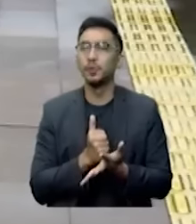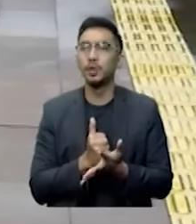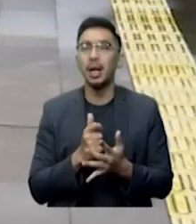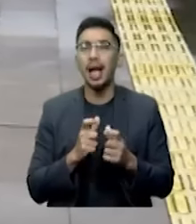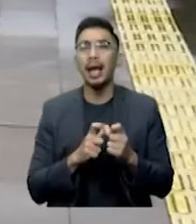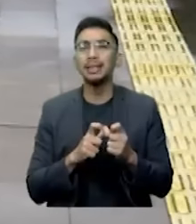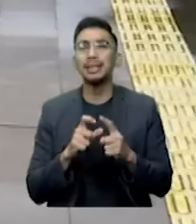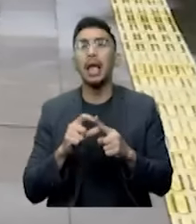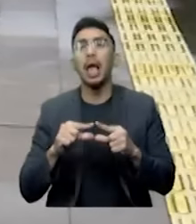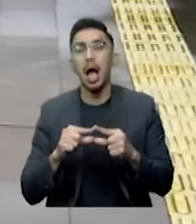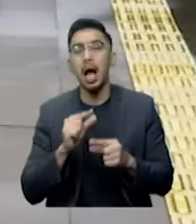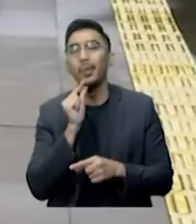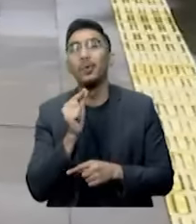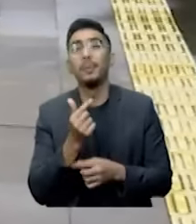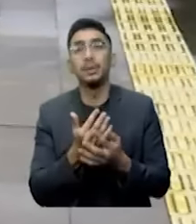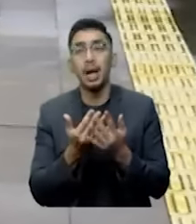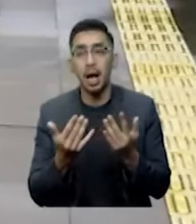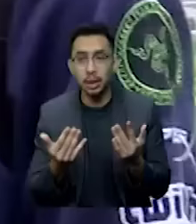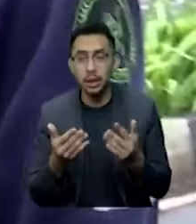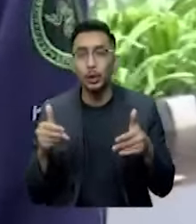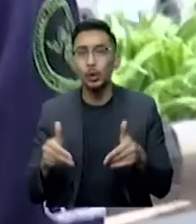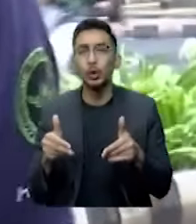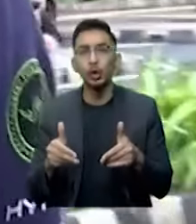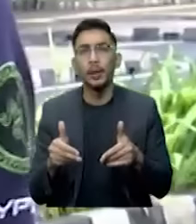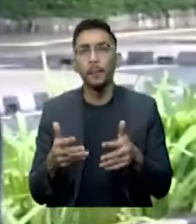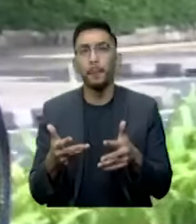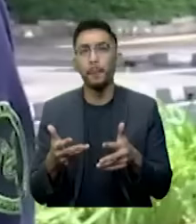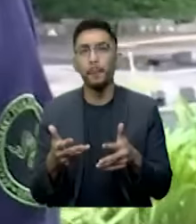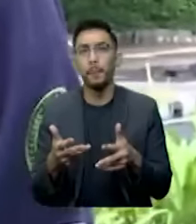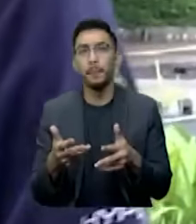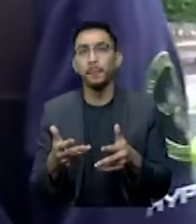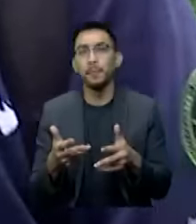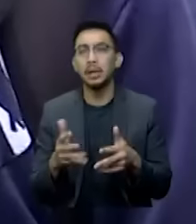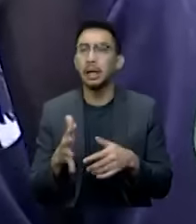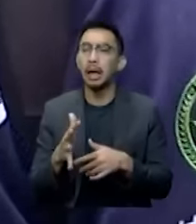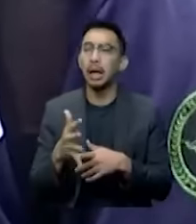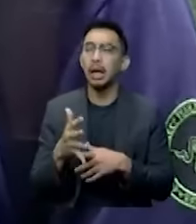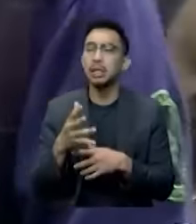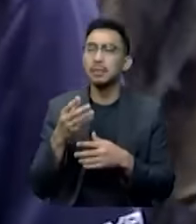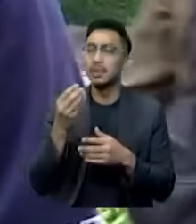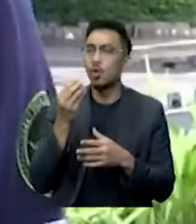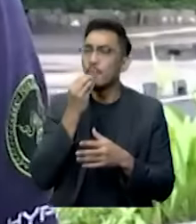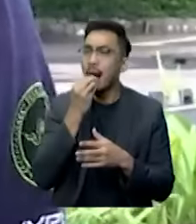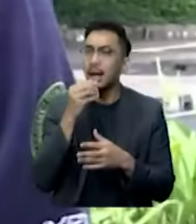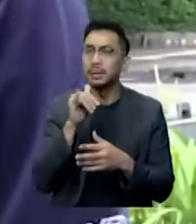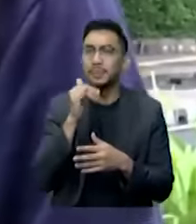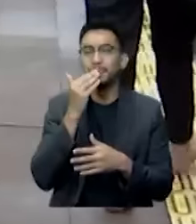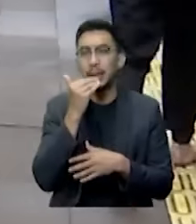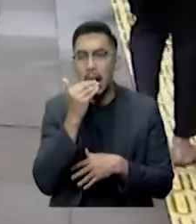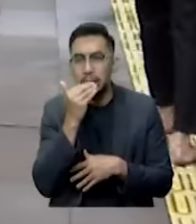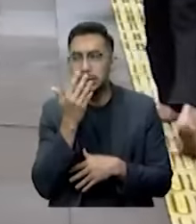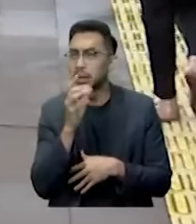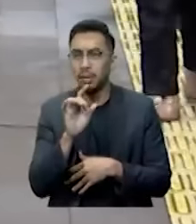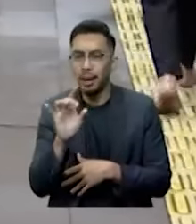ya, terutama di bagian pangan, beras, dan lain-lain.